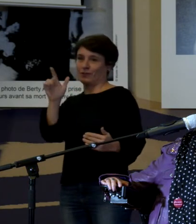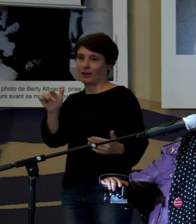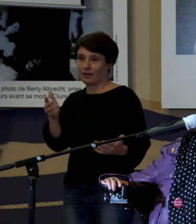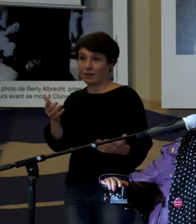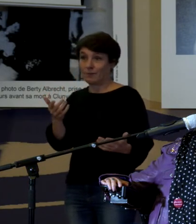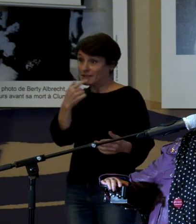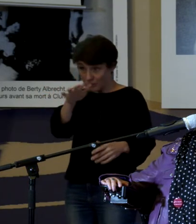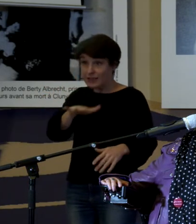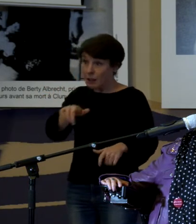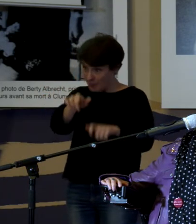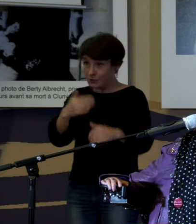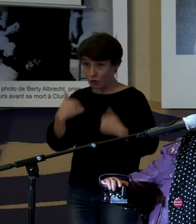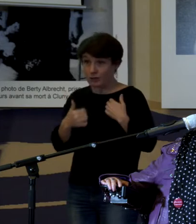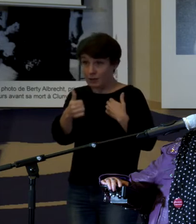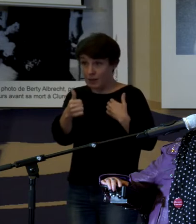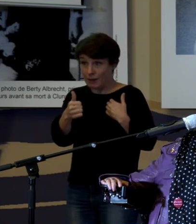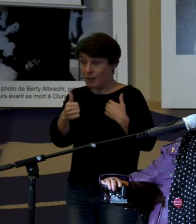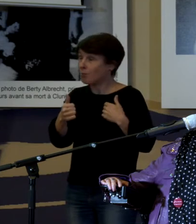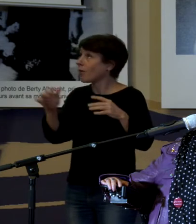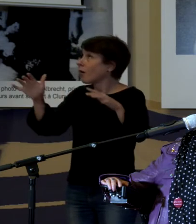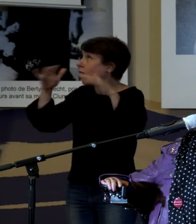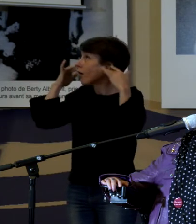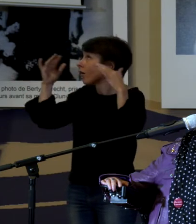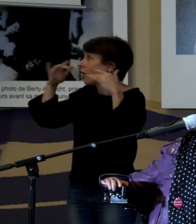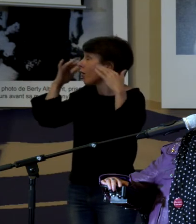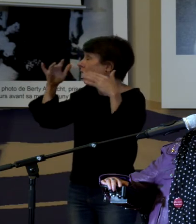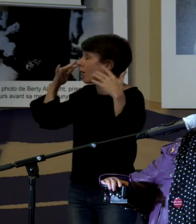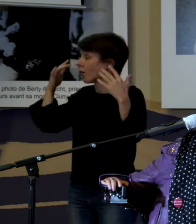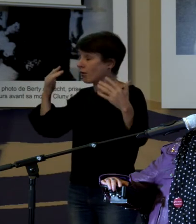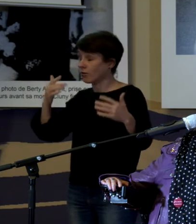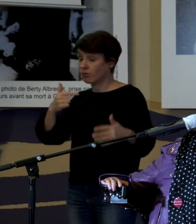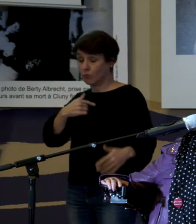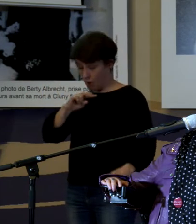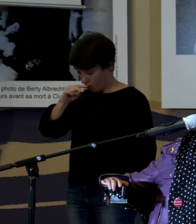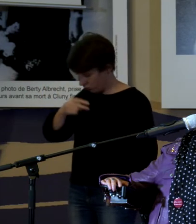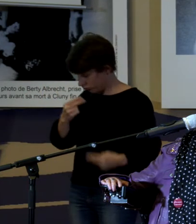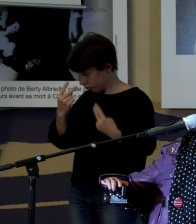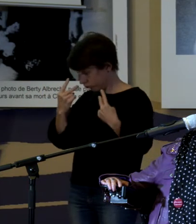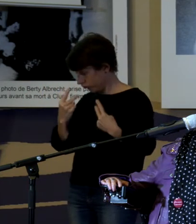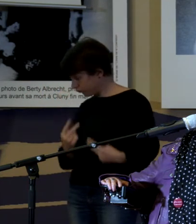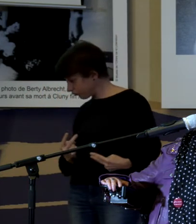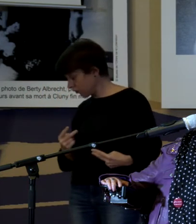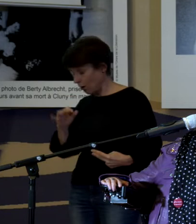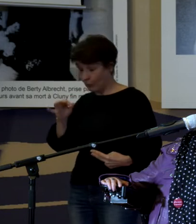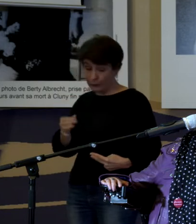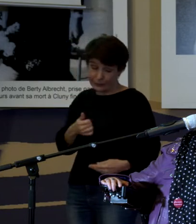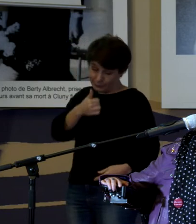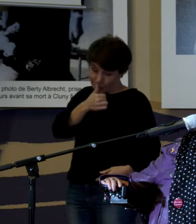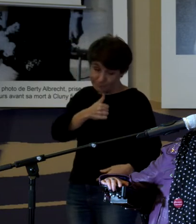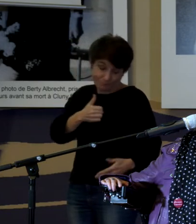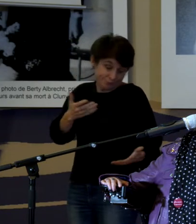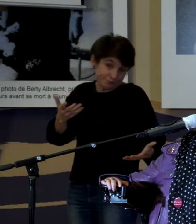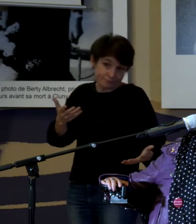voyez, hein, qui explique que ben non, les personnes handicapées ne sont pas vouées à être infériorisées, que ça n'a rien